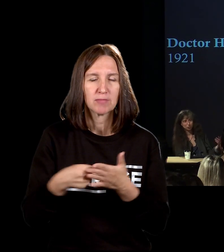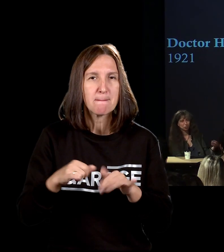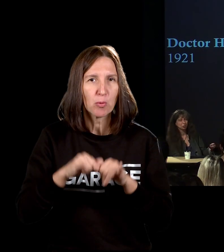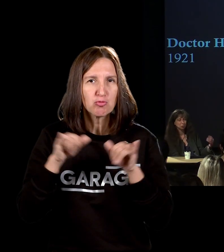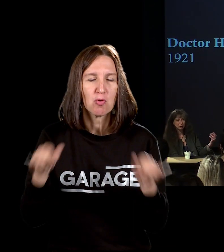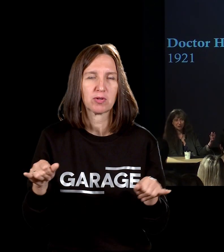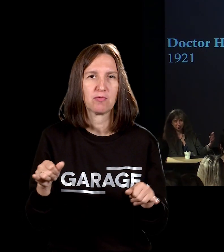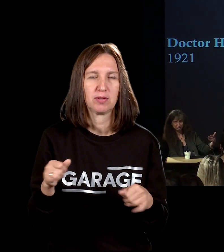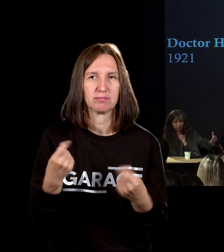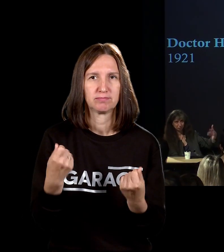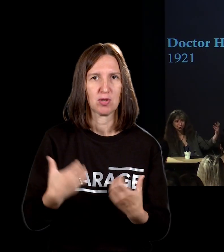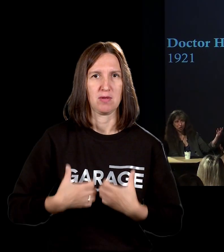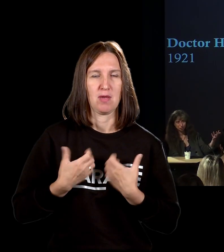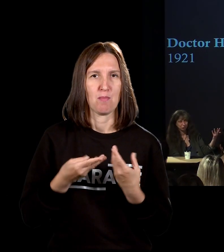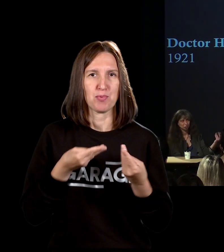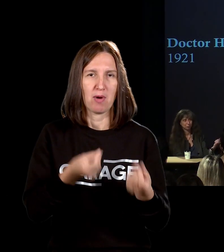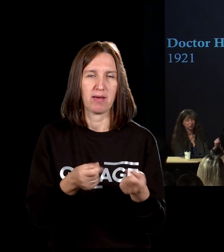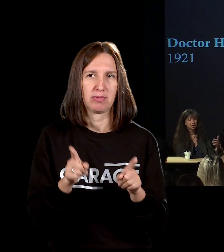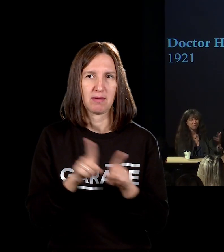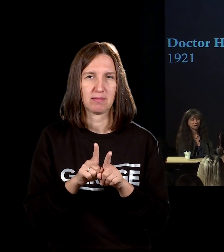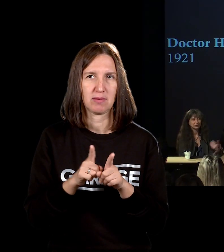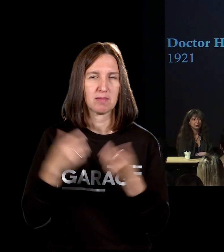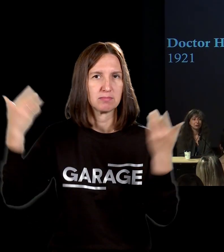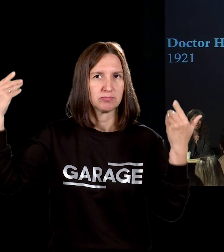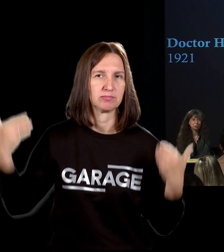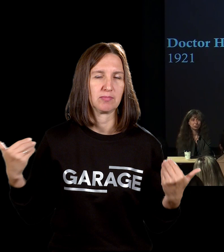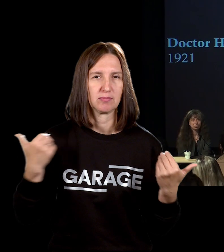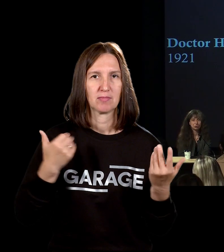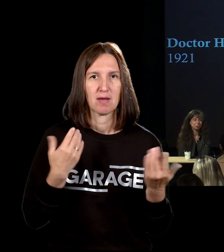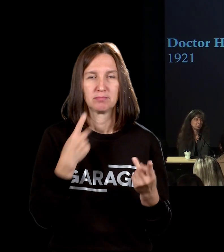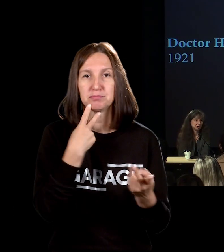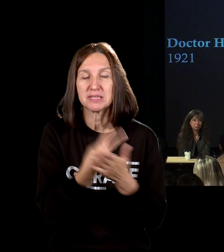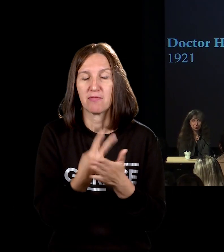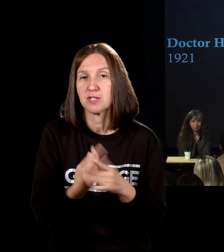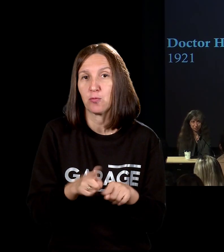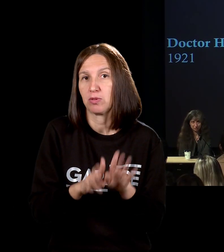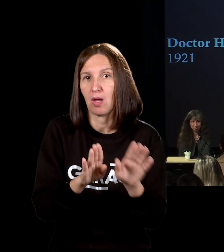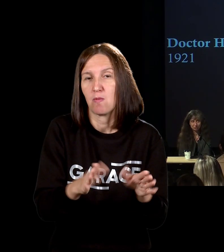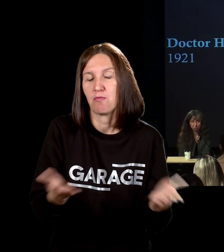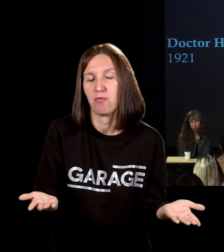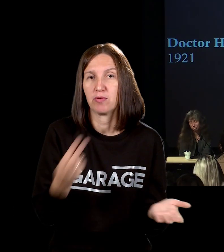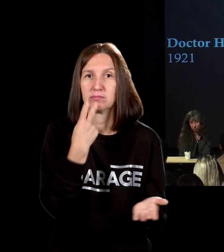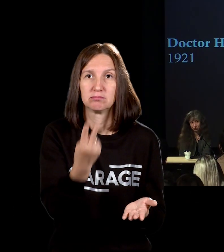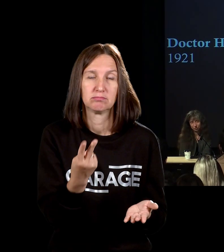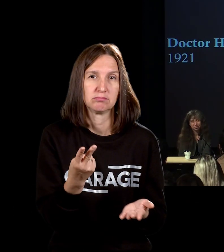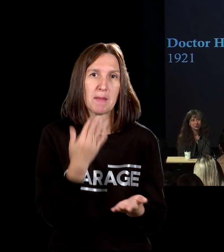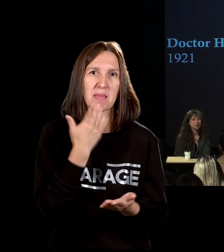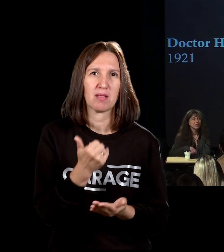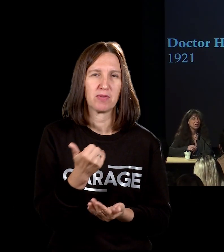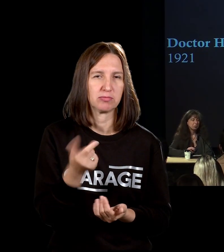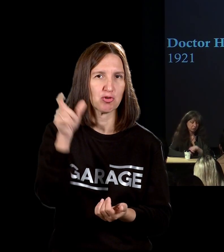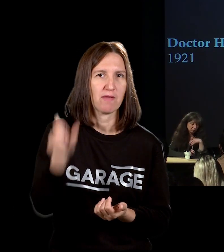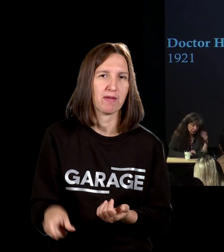как бы подчеркнуто пугает этим всем антуражем, в котором он представляет этого, в общем, как бы совершенно безобидного и уютного